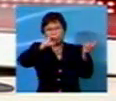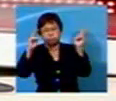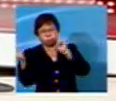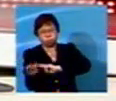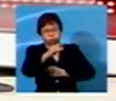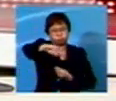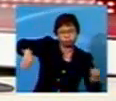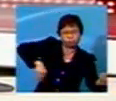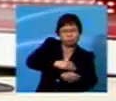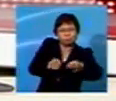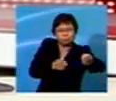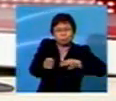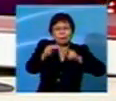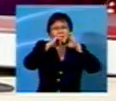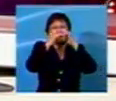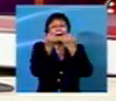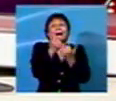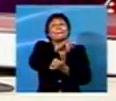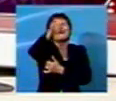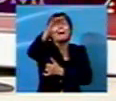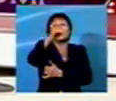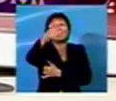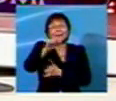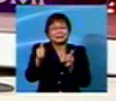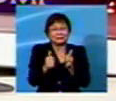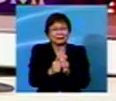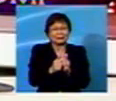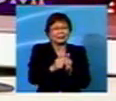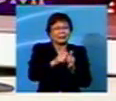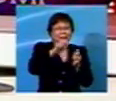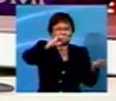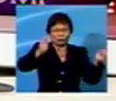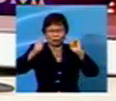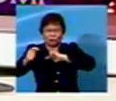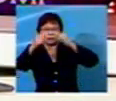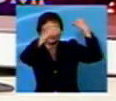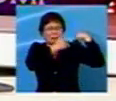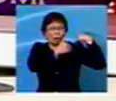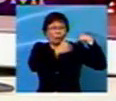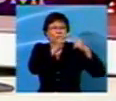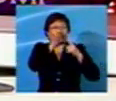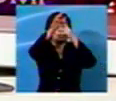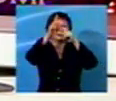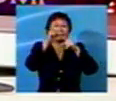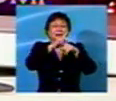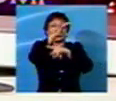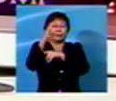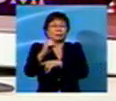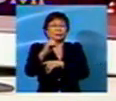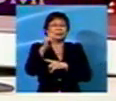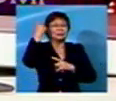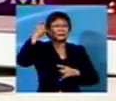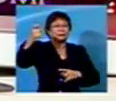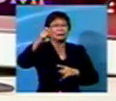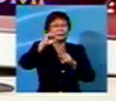drastik terhadap pengurusan agensi penerbangan Malaysia dengan merombak tiga jawatan utama di Syarikat itu seusa agong kesatuan